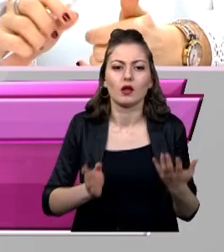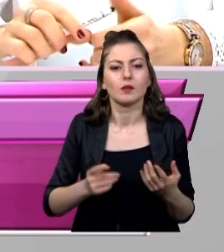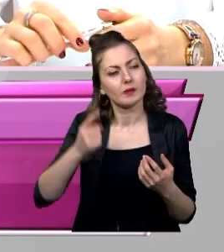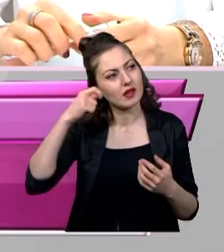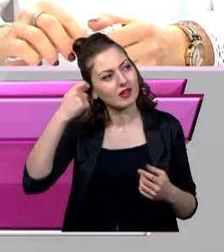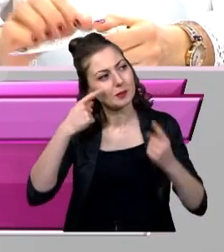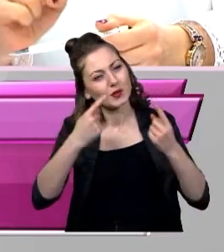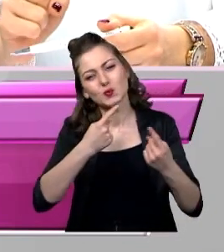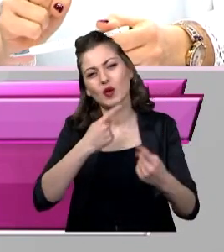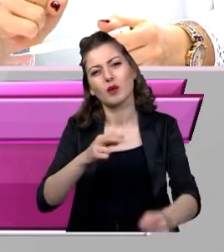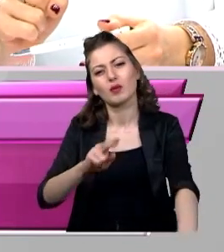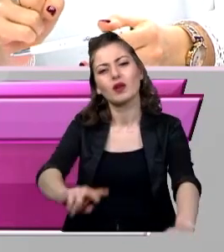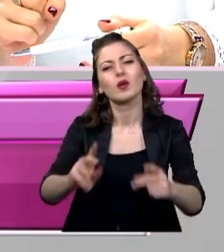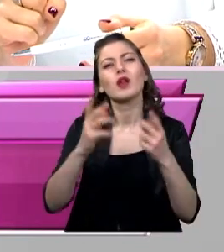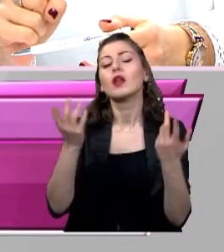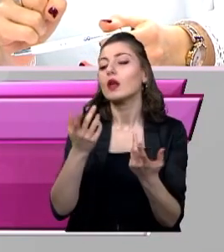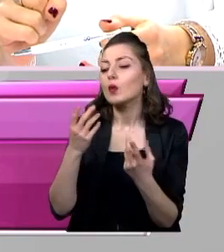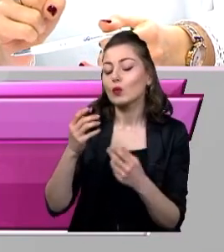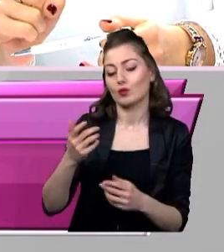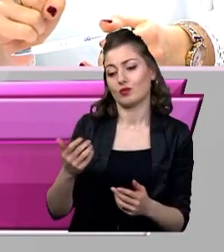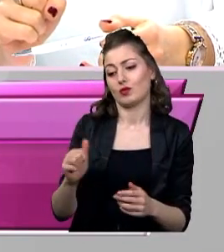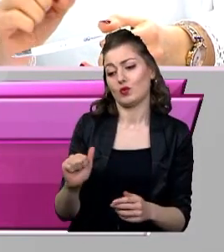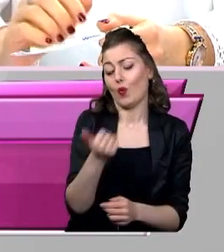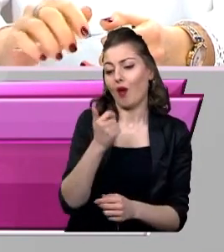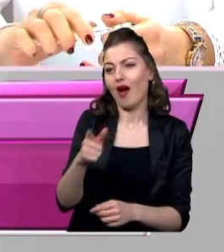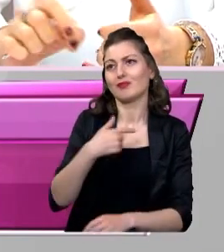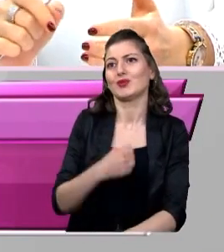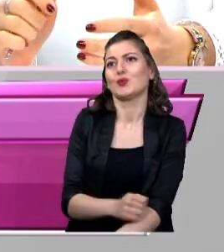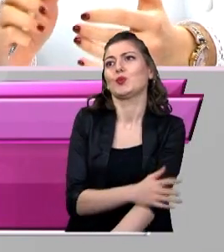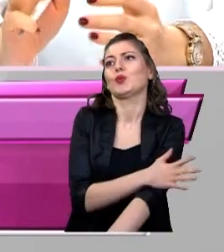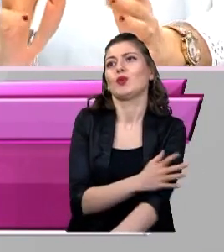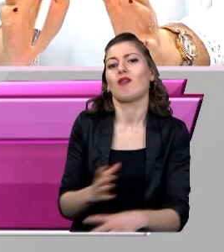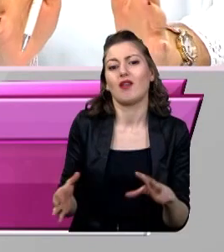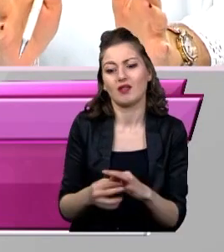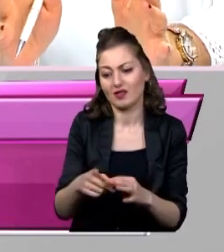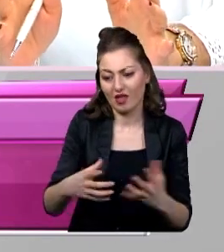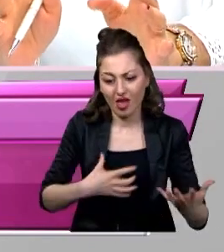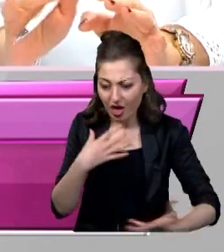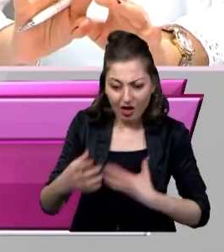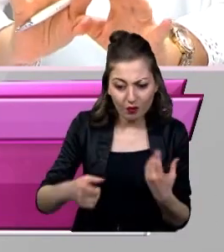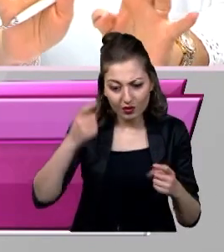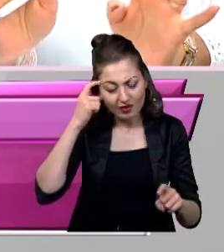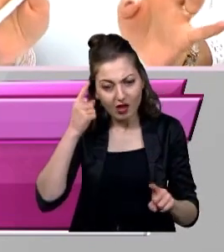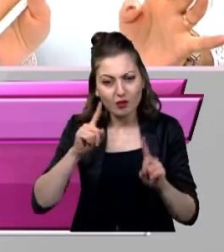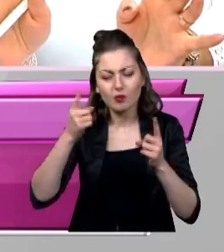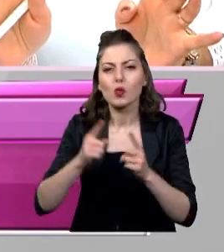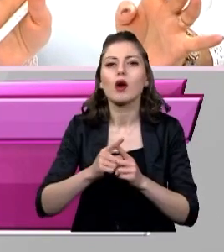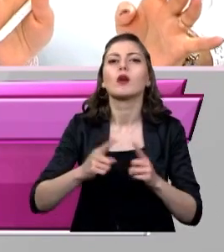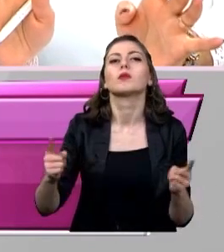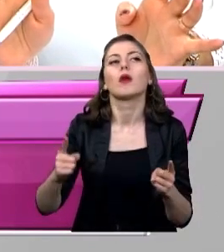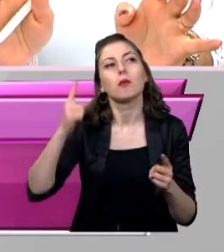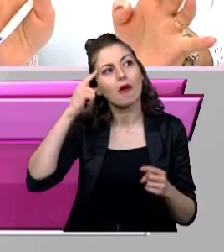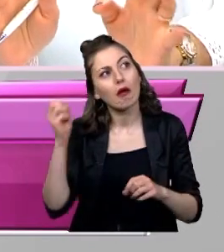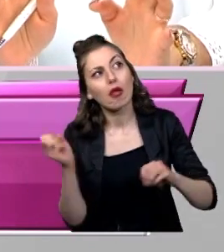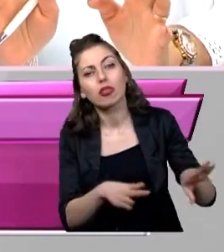sevginizin söylediği gibi gurur duyulacak bir şey olarak Görmeli ve böyle o kaygı ve endişelerini olabildiğince bir